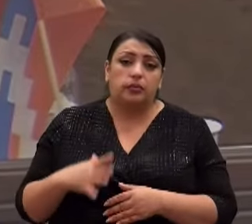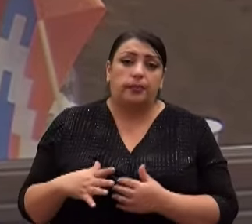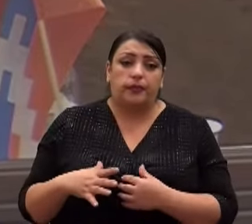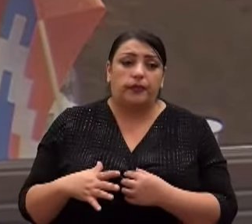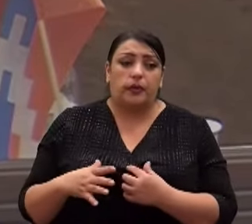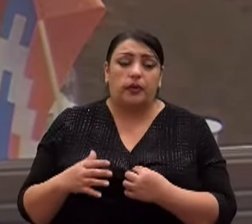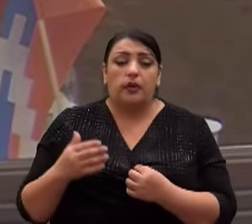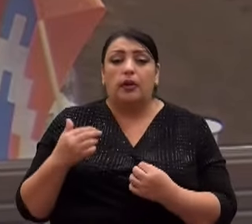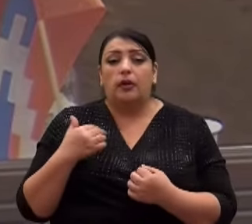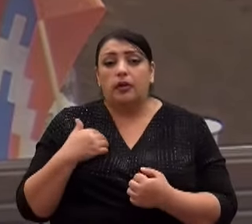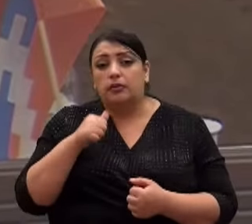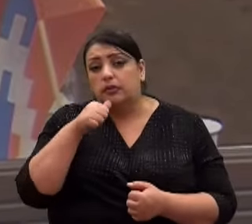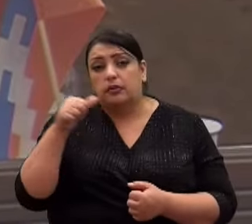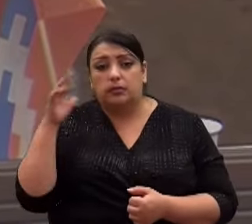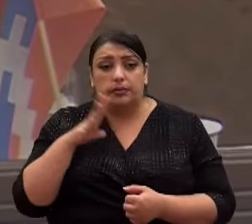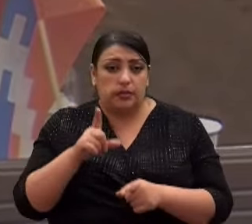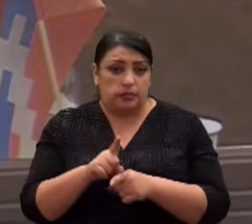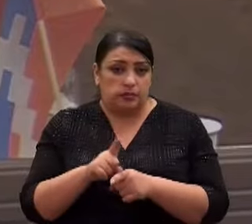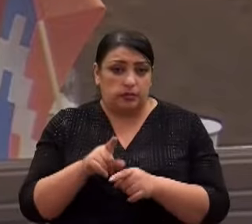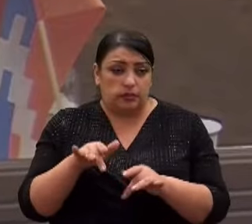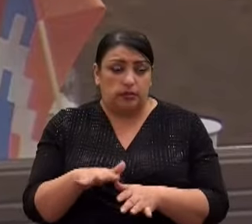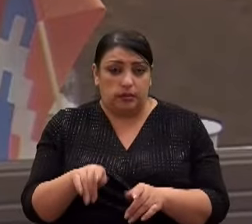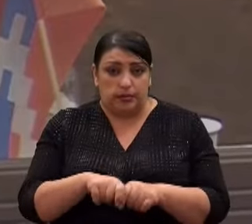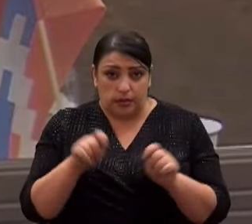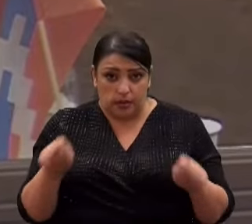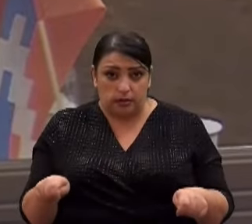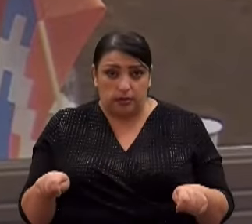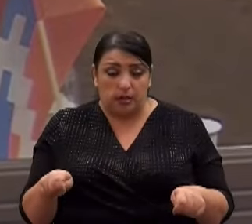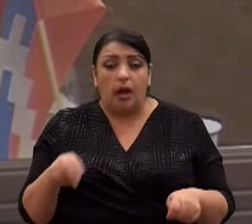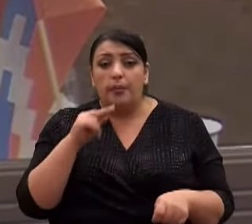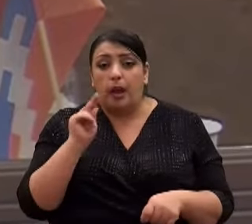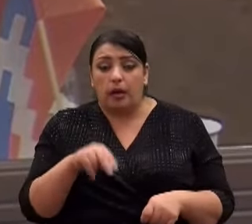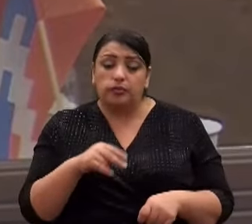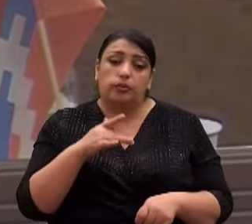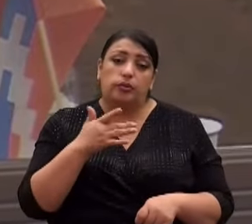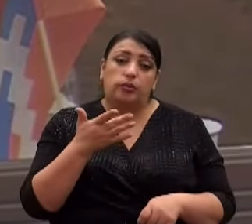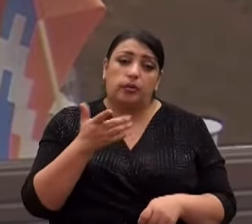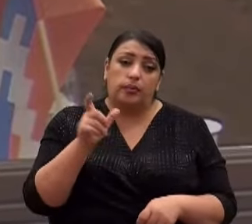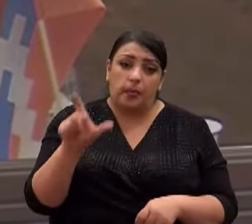լավ, ես էլ եմ գնացել անցած տարվա գործով, բաց այդպես, մեղադրյալ կա, կասկածյալ կա,